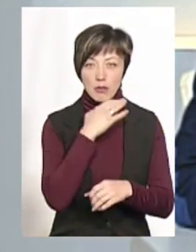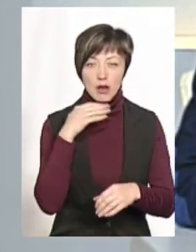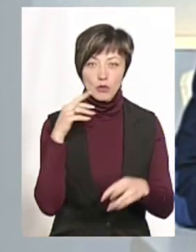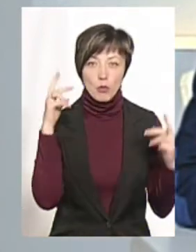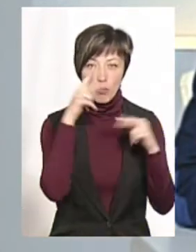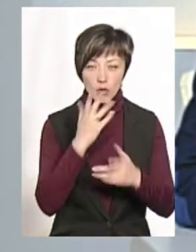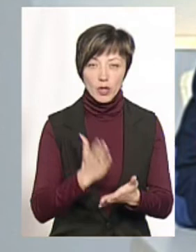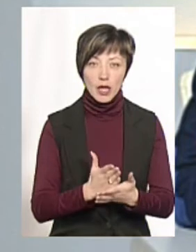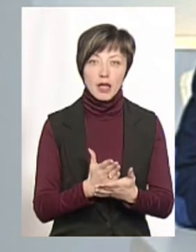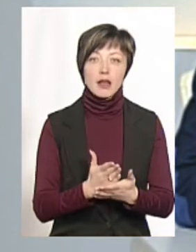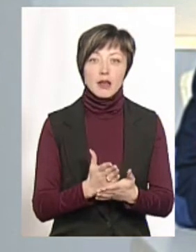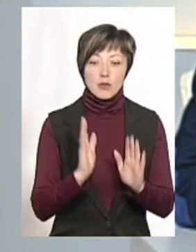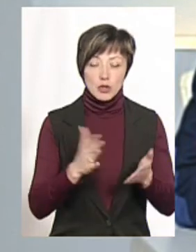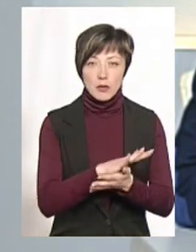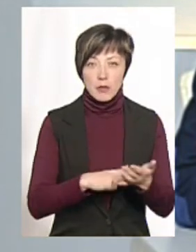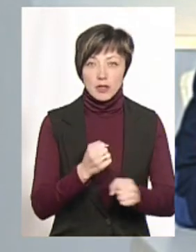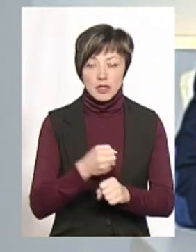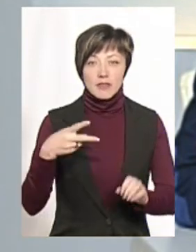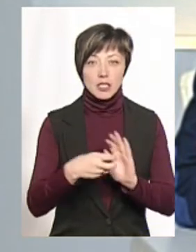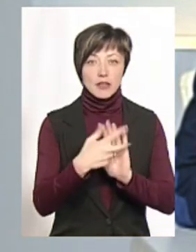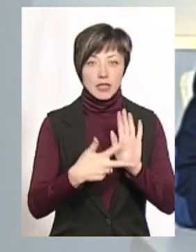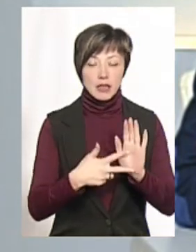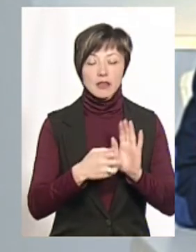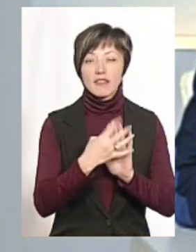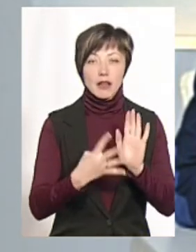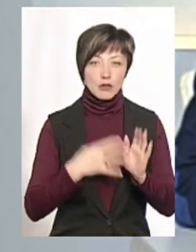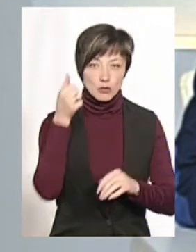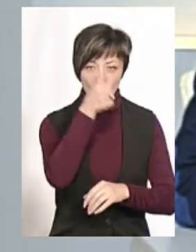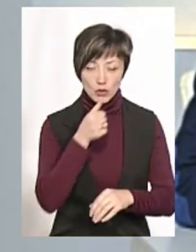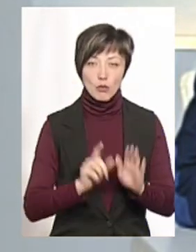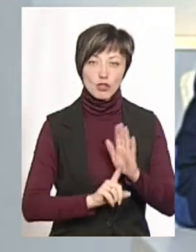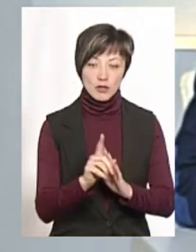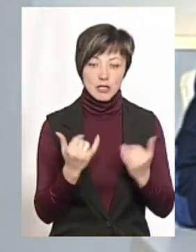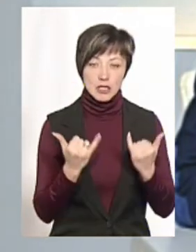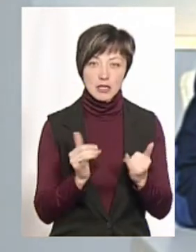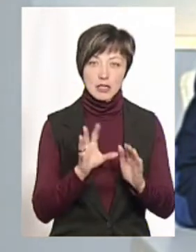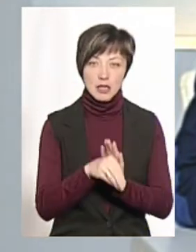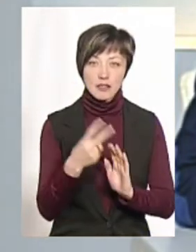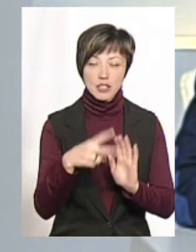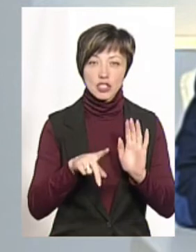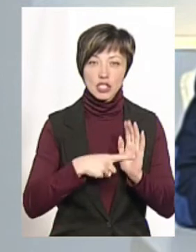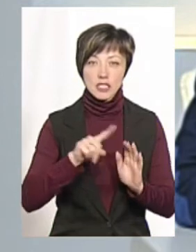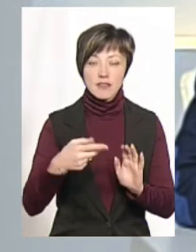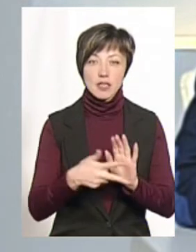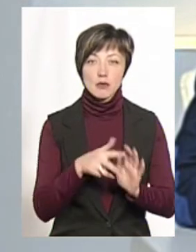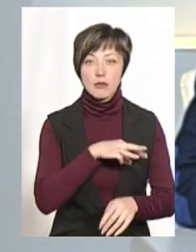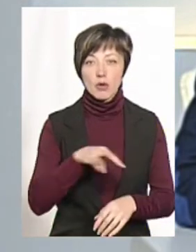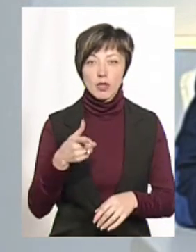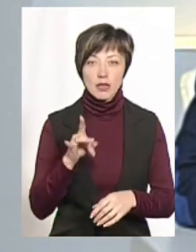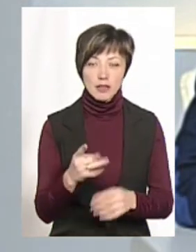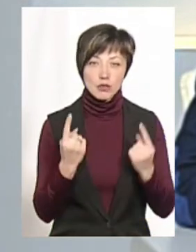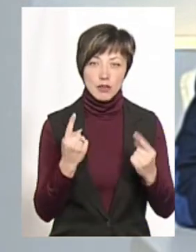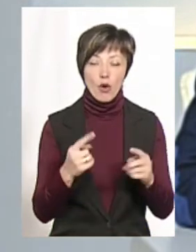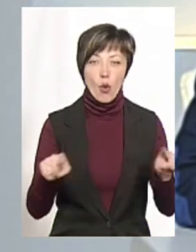дуже багато помилок, над якою ми будемо працювати в 2019 році, по суті, вже почавши, заклавши 26,8 мільйона гривень